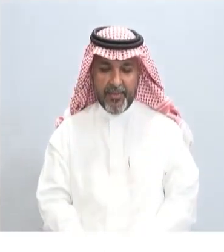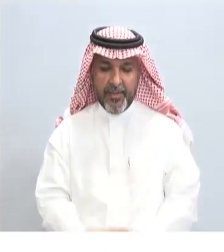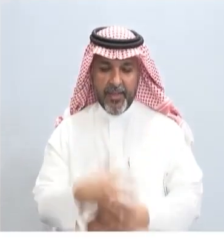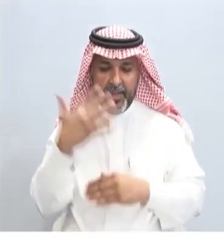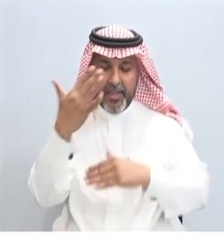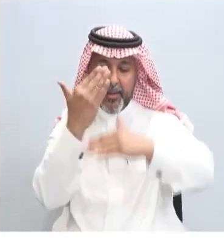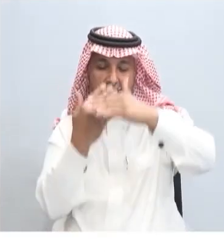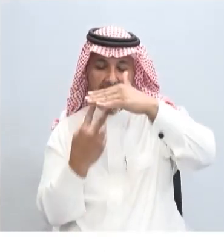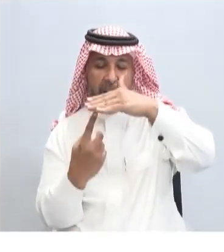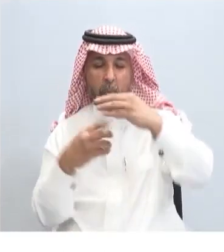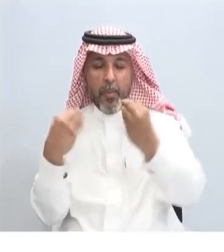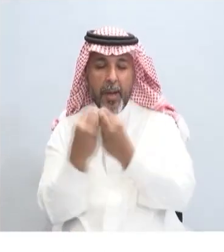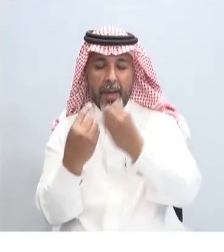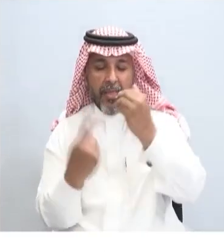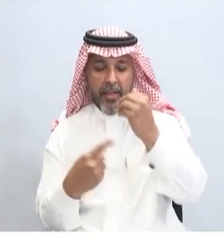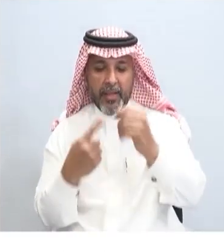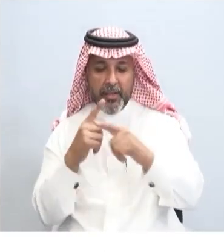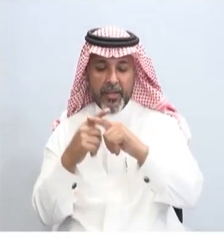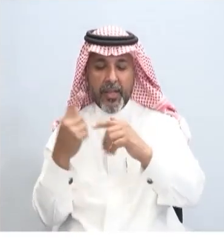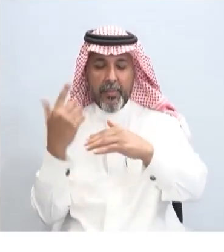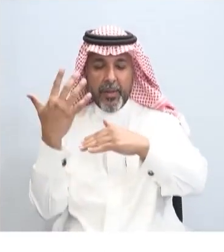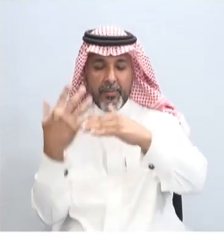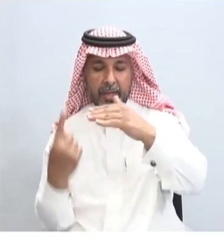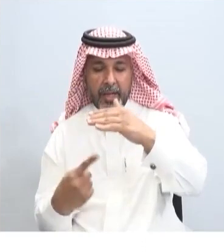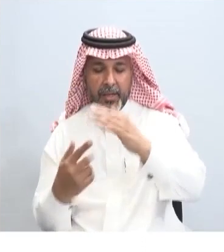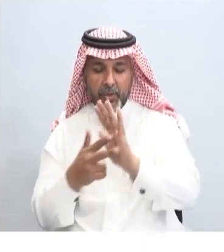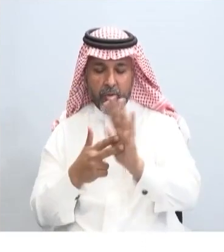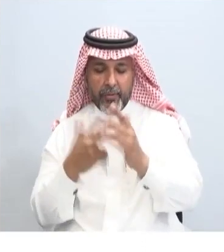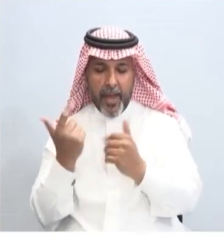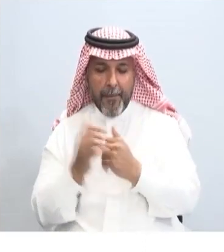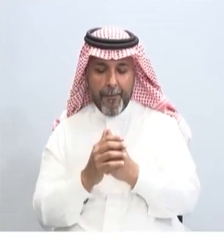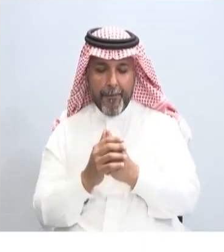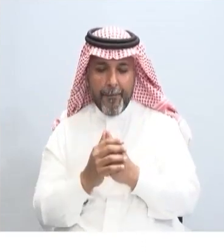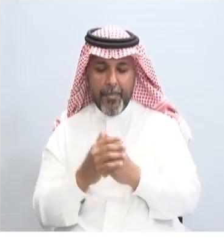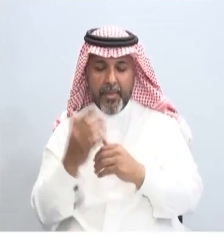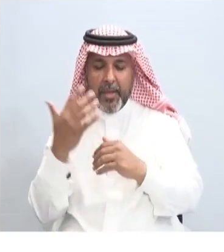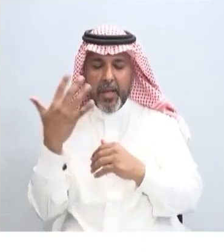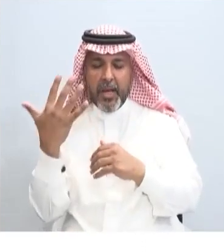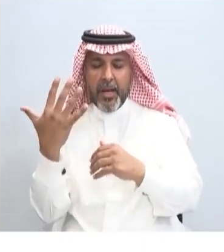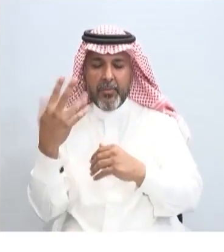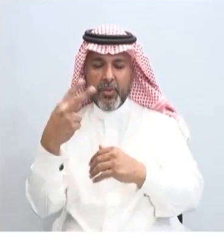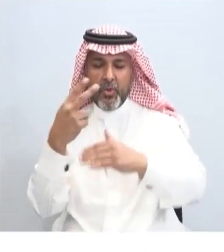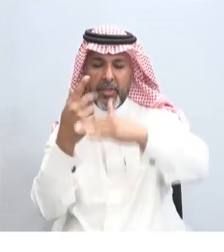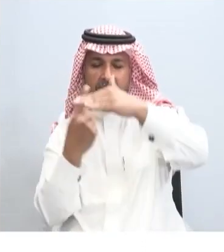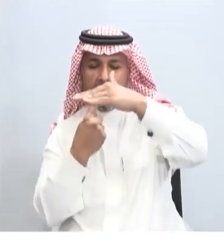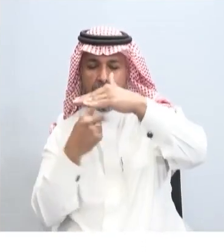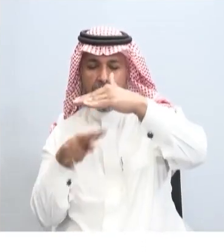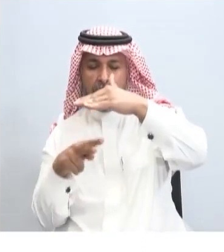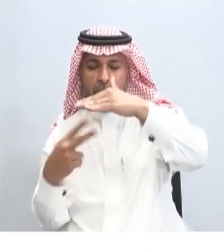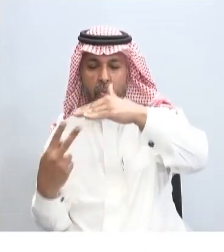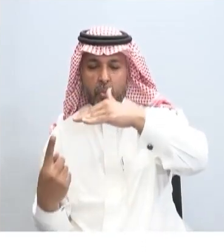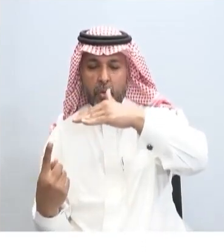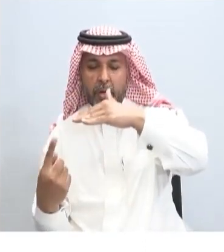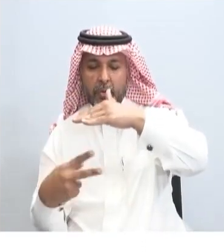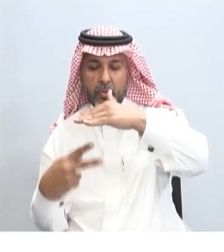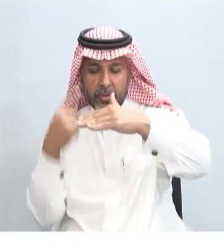بهذه الصوره نشوف الفقره الثانيه قاللك اذا سحب البطاقه الاولى ولم يرجعها اذا هنا الحادثتين